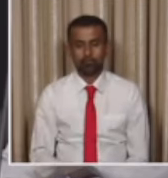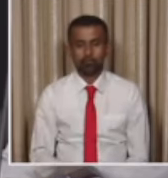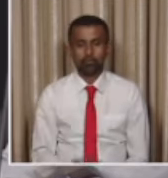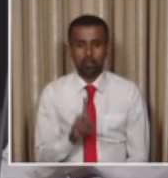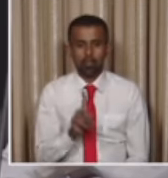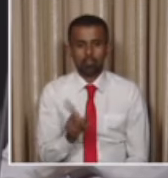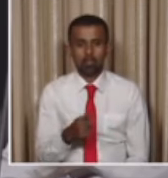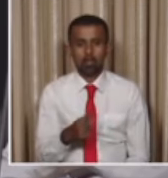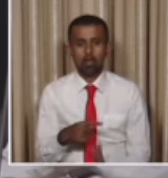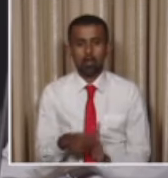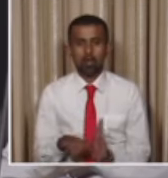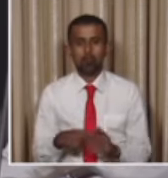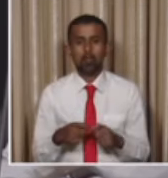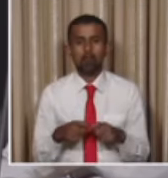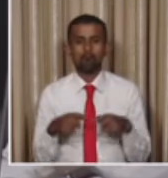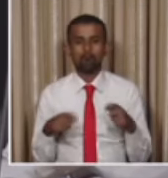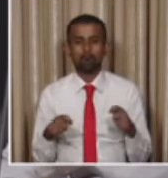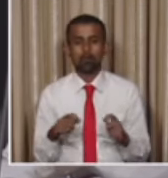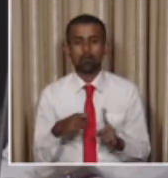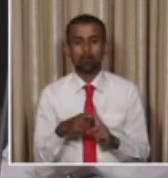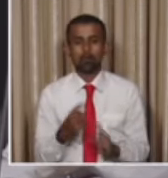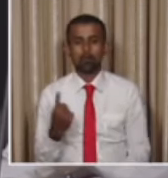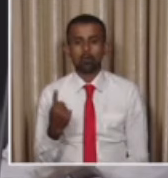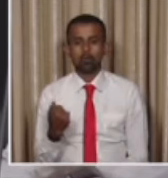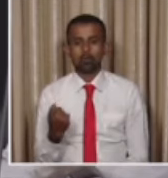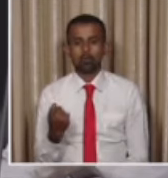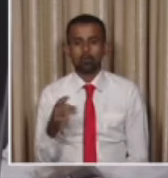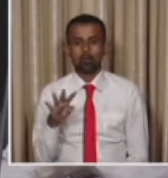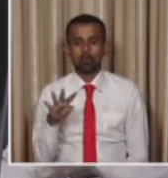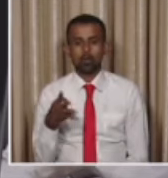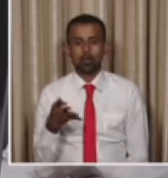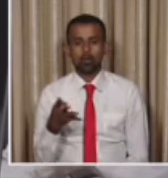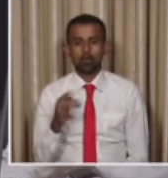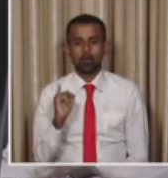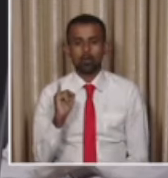දවසක ලංකාවේ ආණ්ඩුවේ වියදම කෝටි 1467යි.